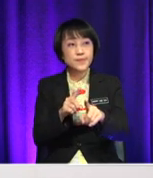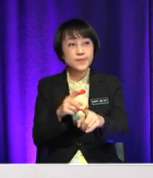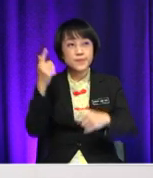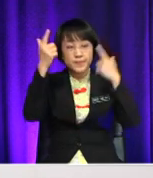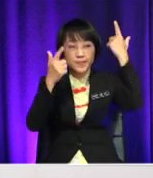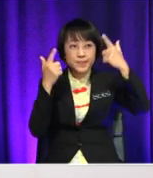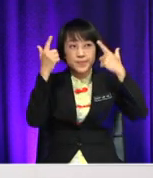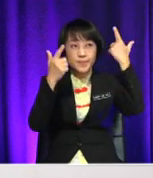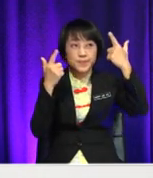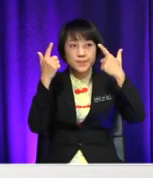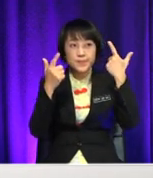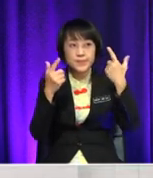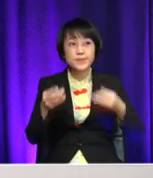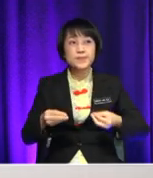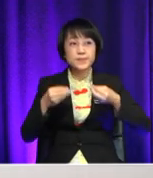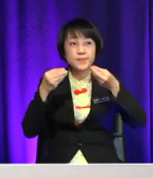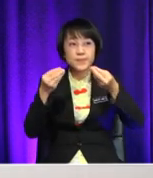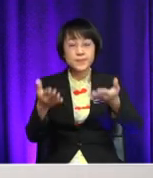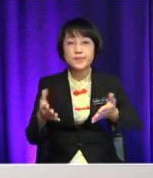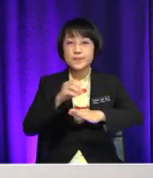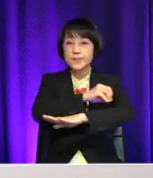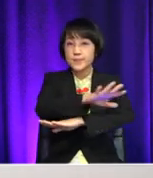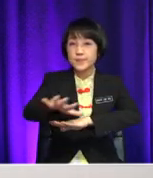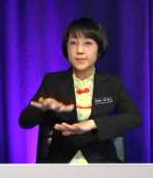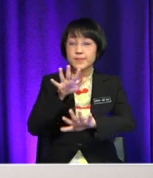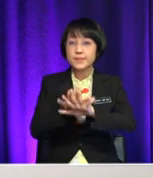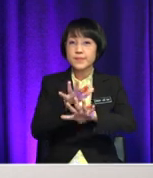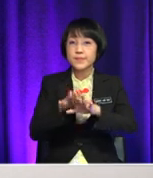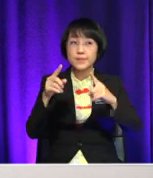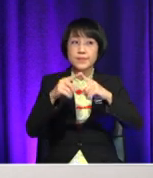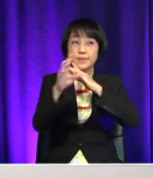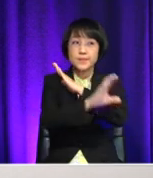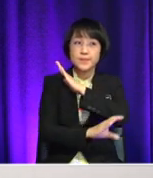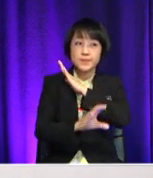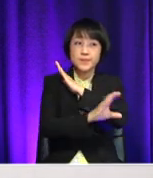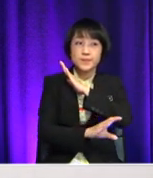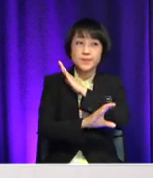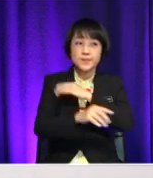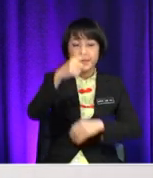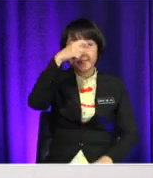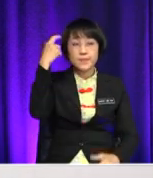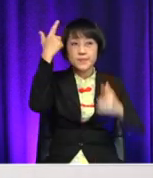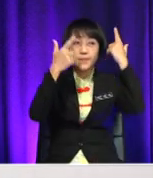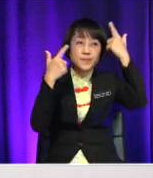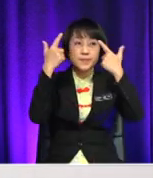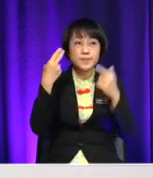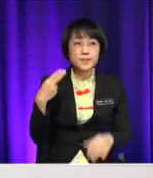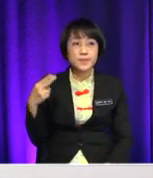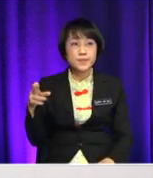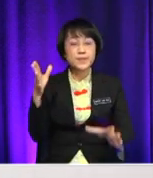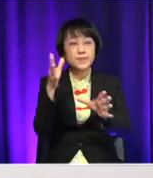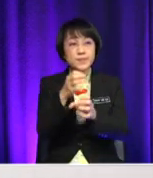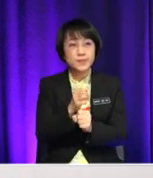dapat memberikan infak besar kepada negara hal ini dikatakan demikian gerhana bulan hijau dapat